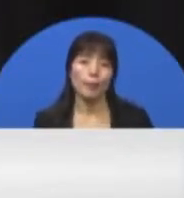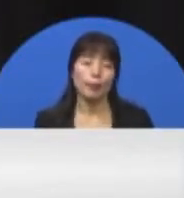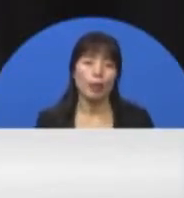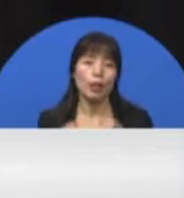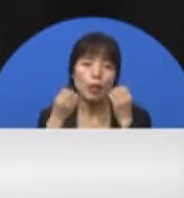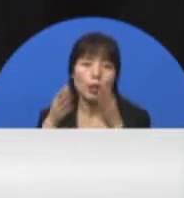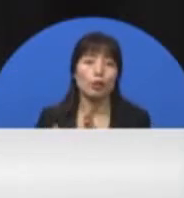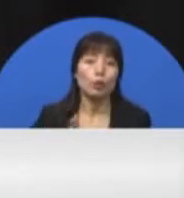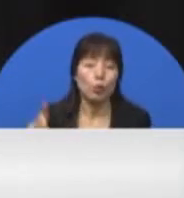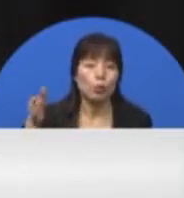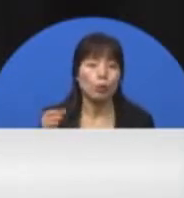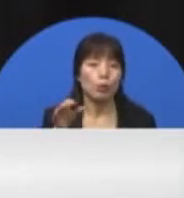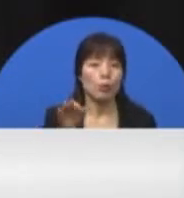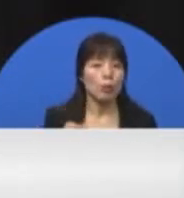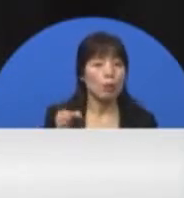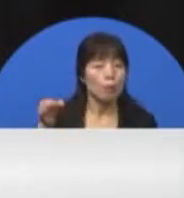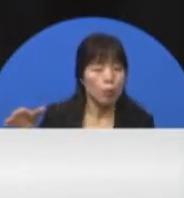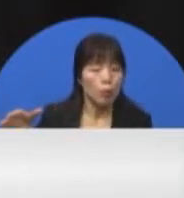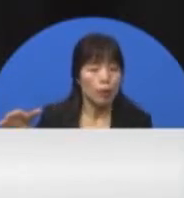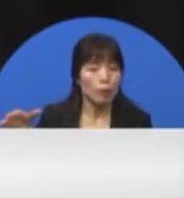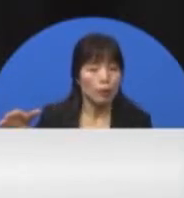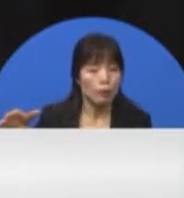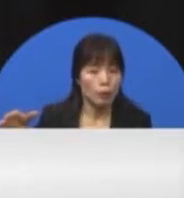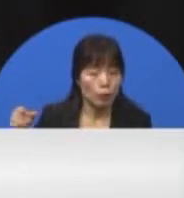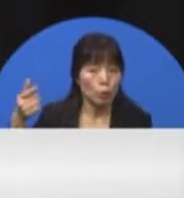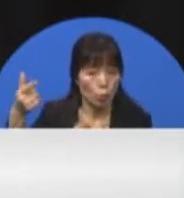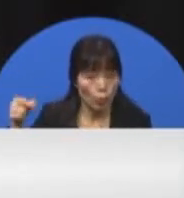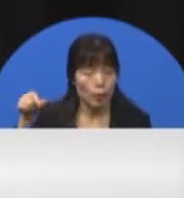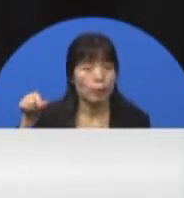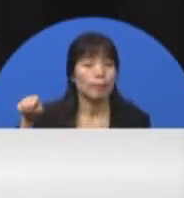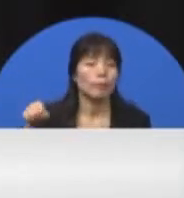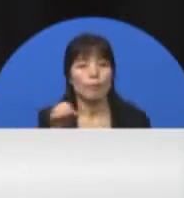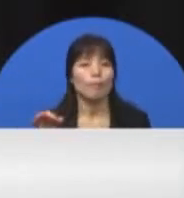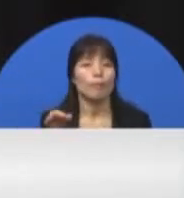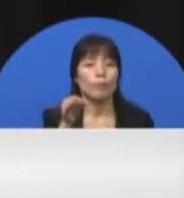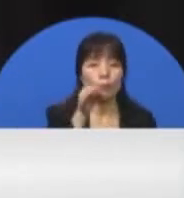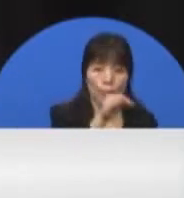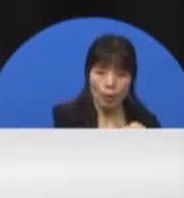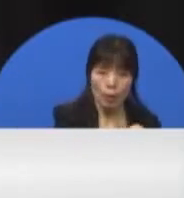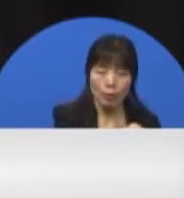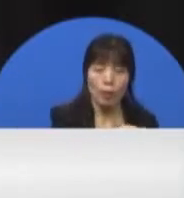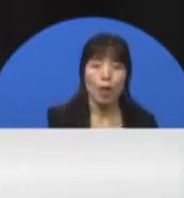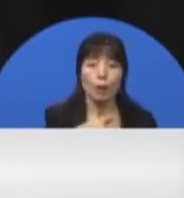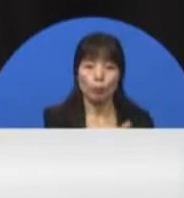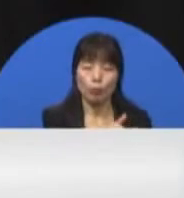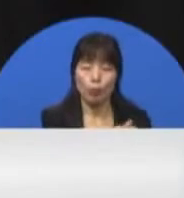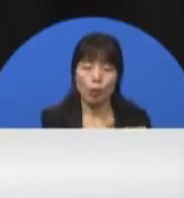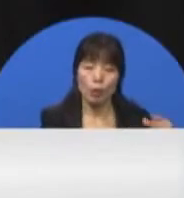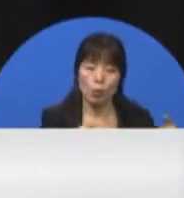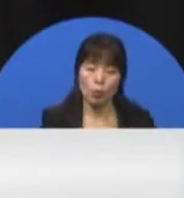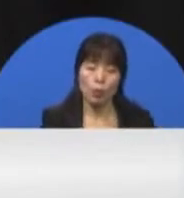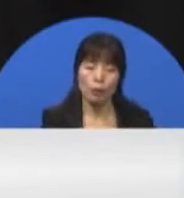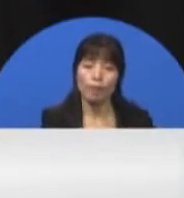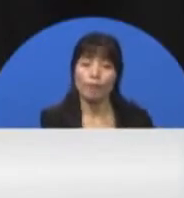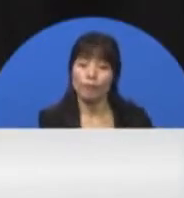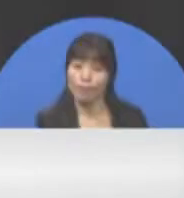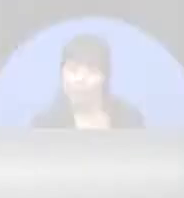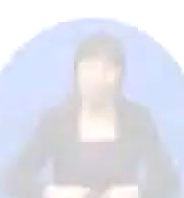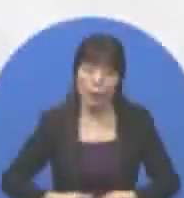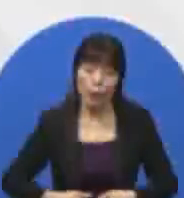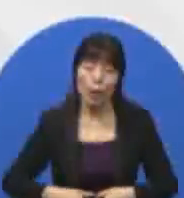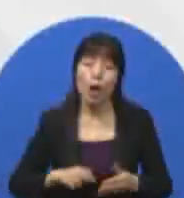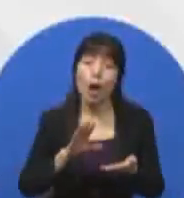신도시에 투여되는 재원을 원도시에도 확보해서 문화 공간을 부활시키고 교육에 투자해야